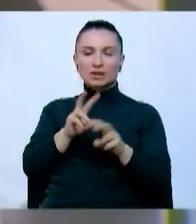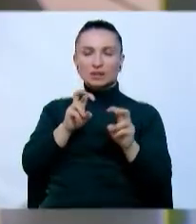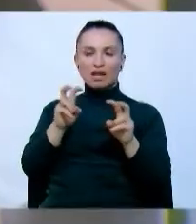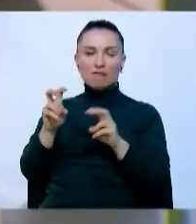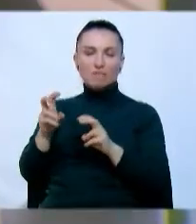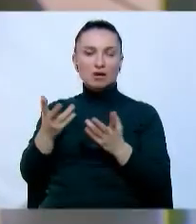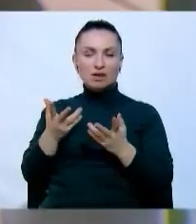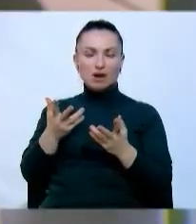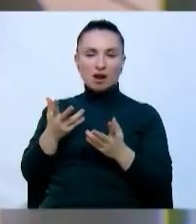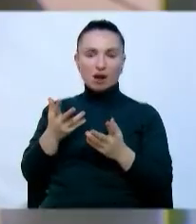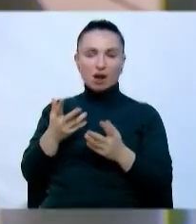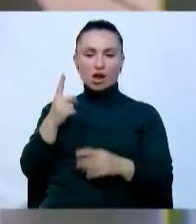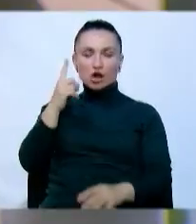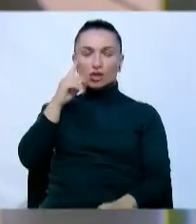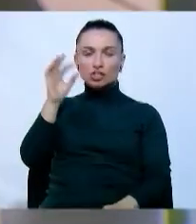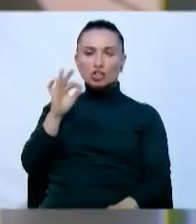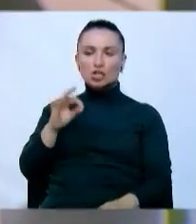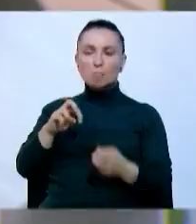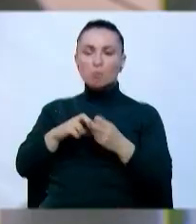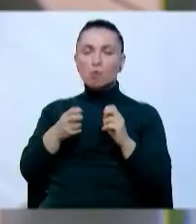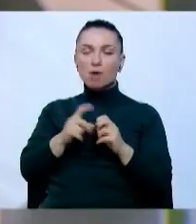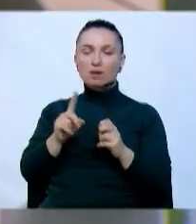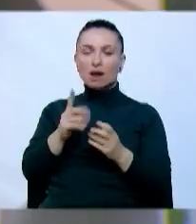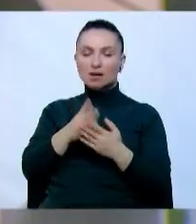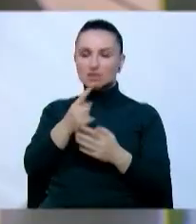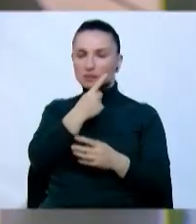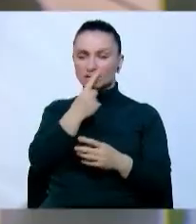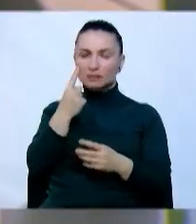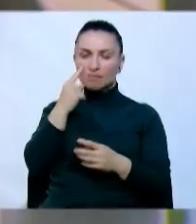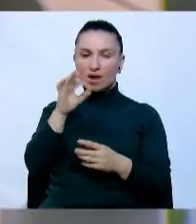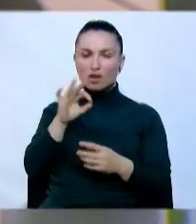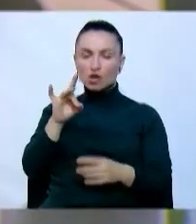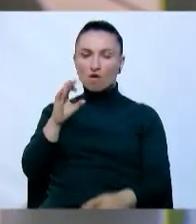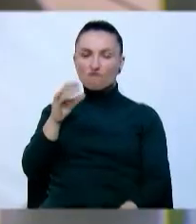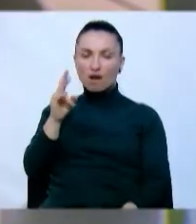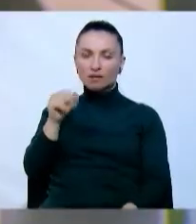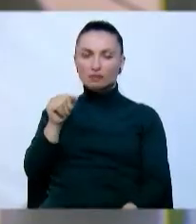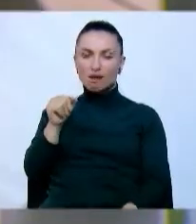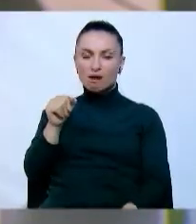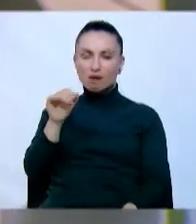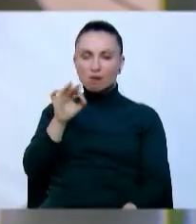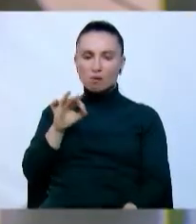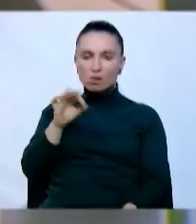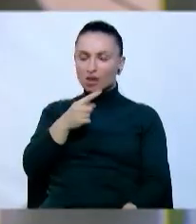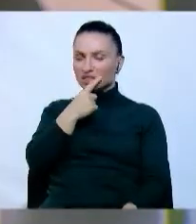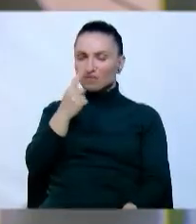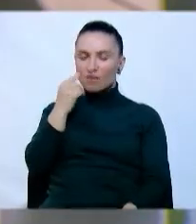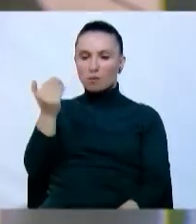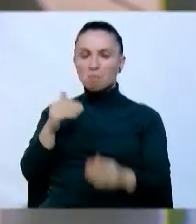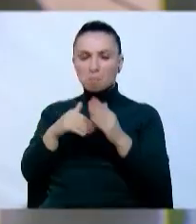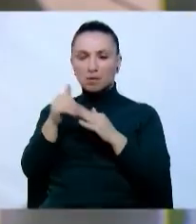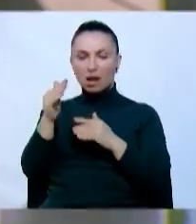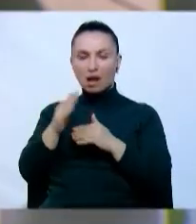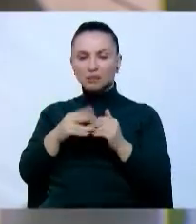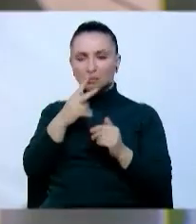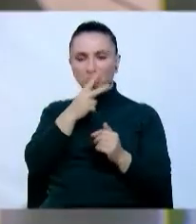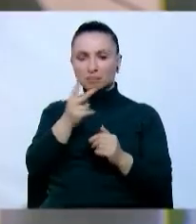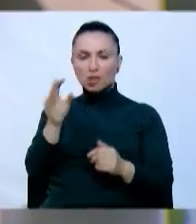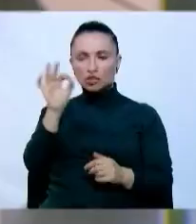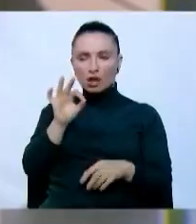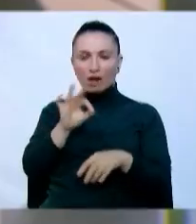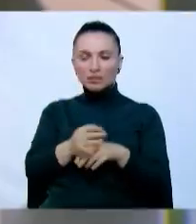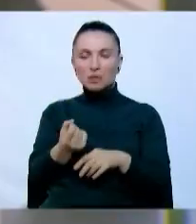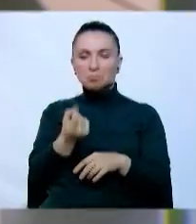სახით. ყველაზე ხშირი პრობლემა რა არის რქოვანასთან დაკავშირებული? ანუ ოფთალმოლოგის პრაქტიკაში ყველაზე ხშირად